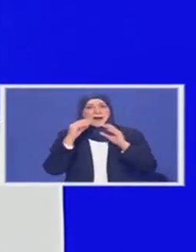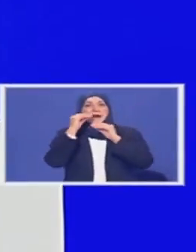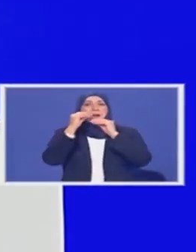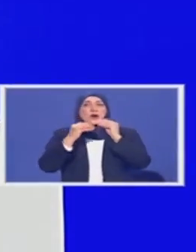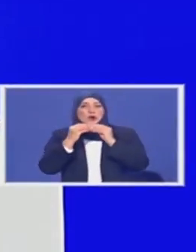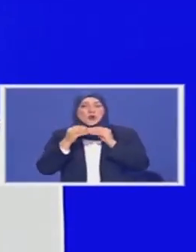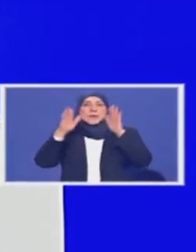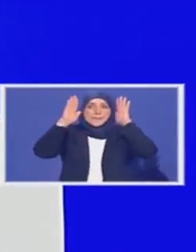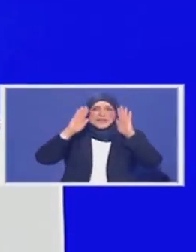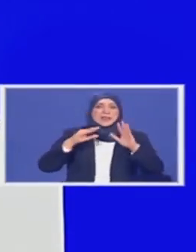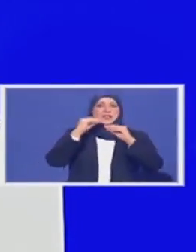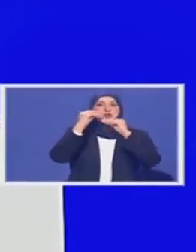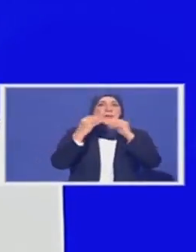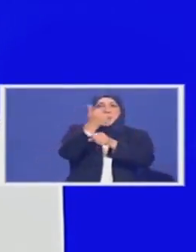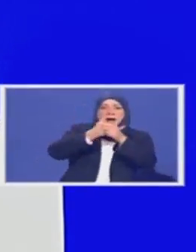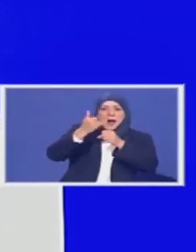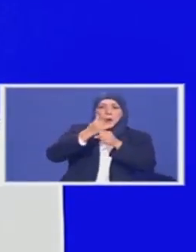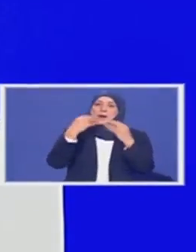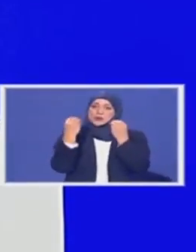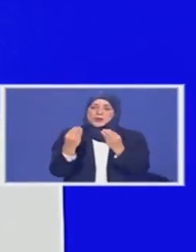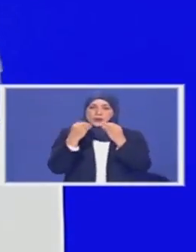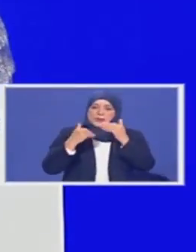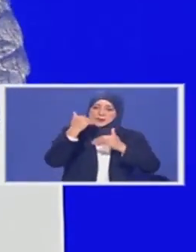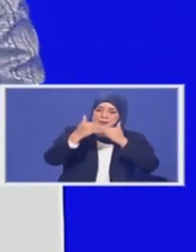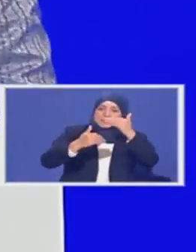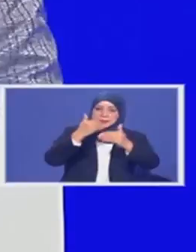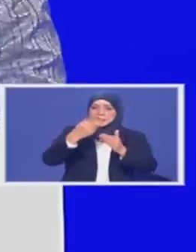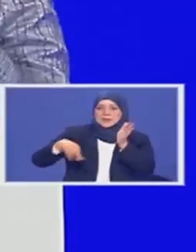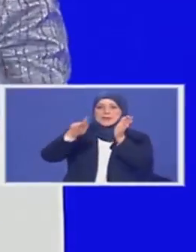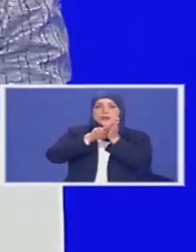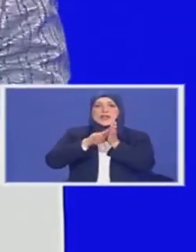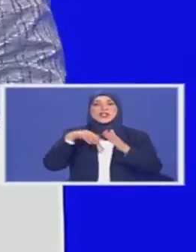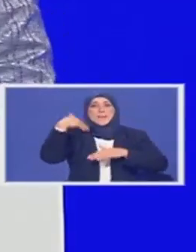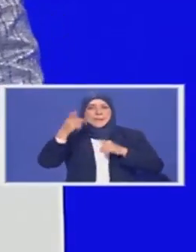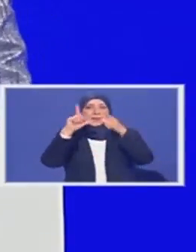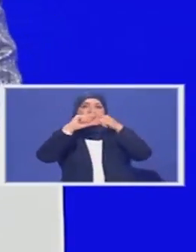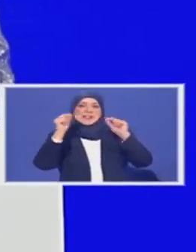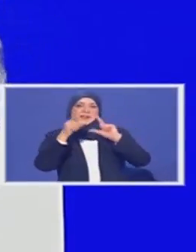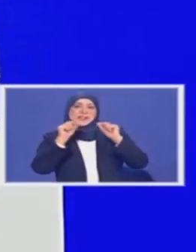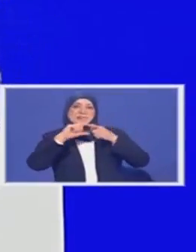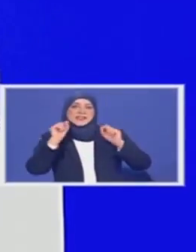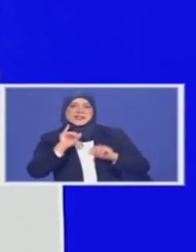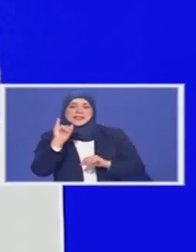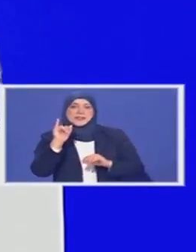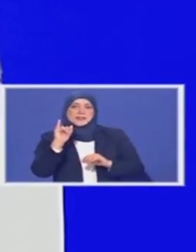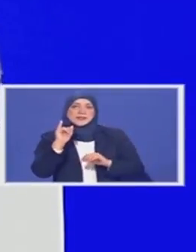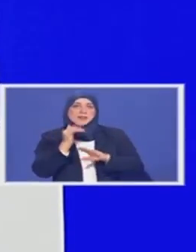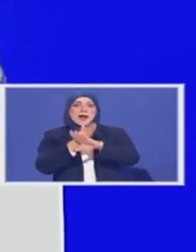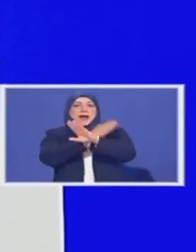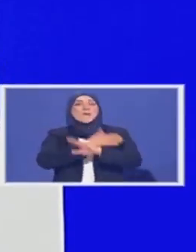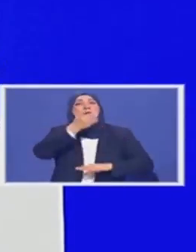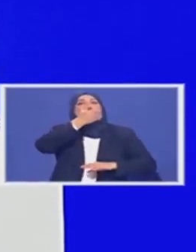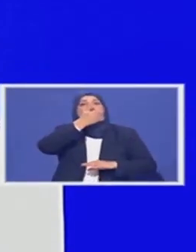والمساجد والمقاهي تدريجياً، وهذا معناها سيقع تفصيله في معناها قبل